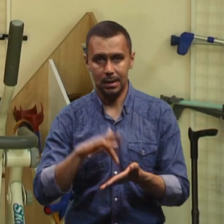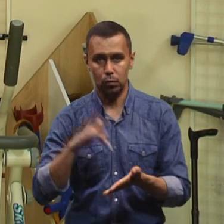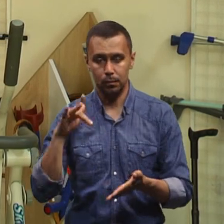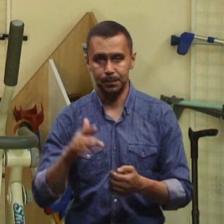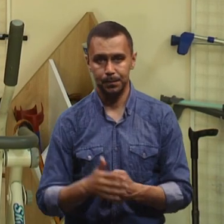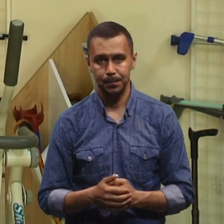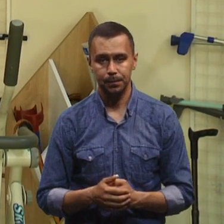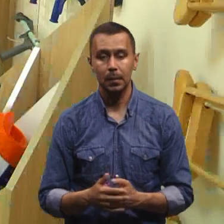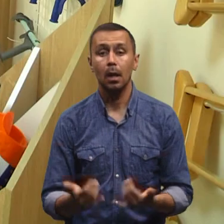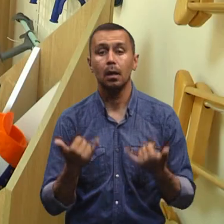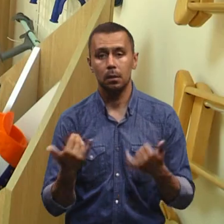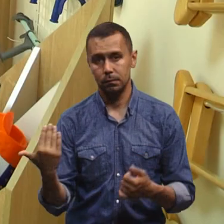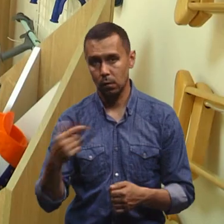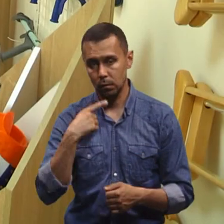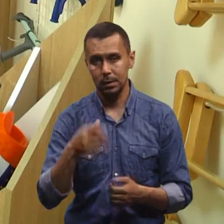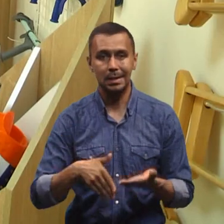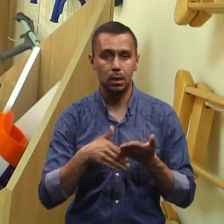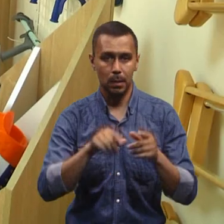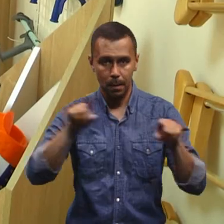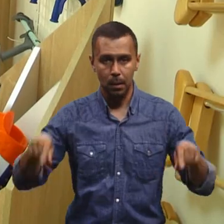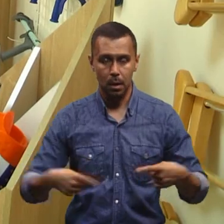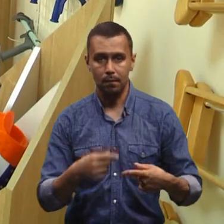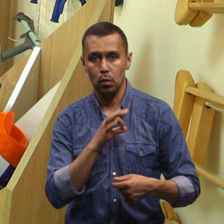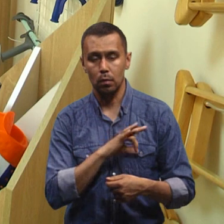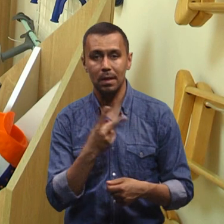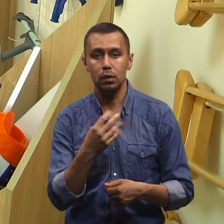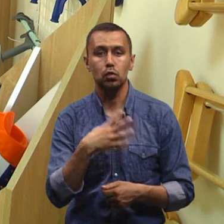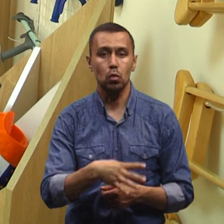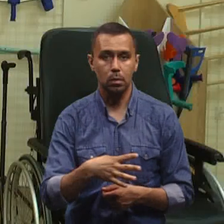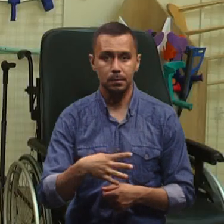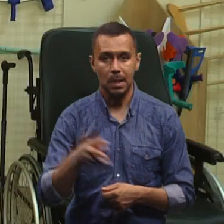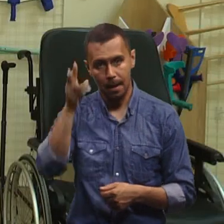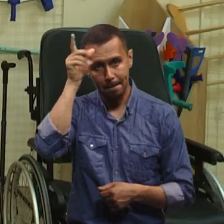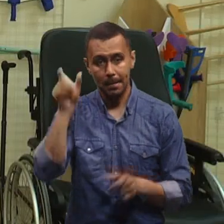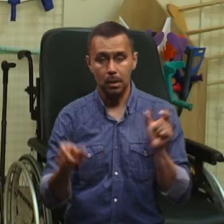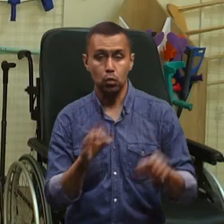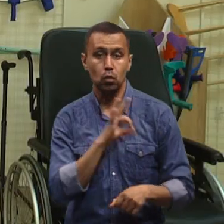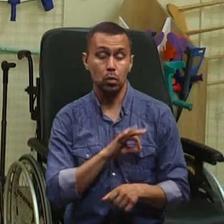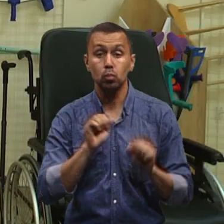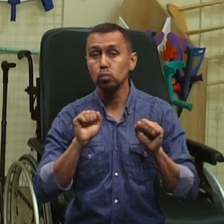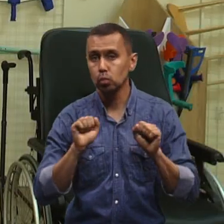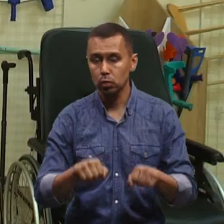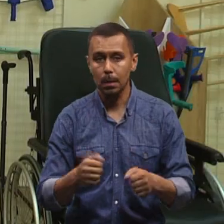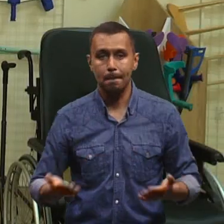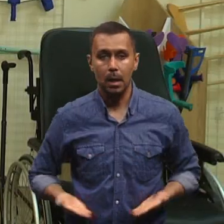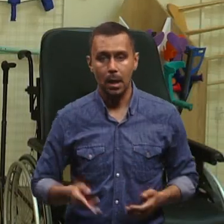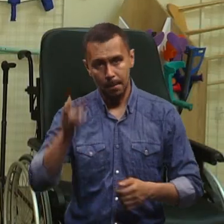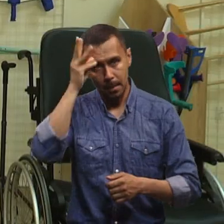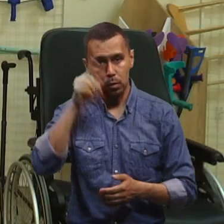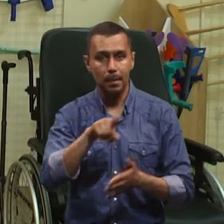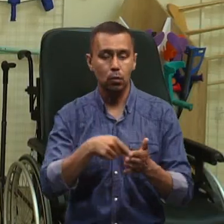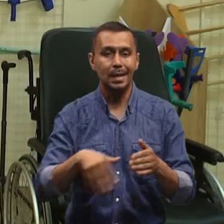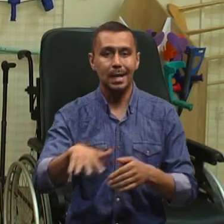Тетяна Вовчемис. Нині, за її словами, засоби реабілітації використовують 240 хмельничан. Скористатися можуть мешканці Хмельницької